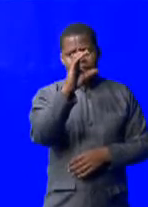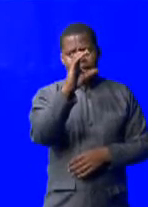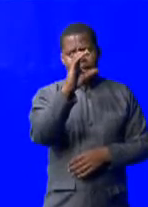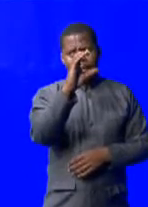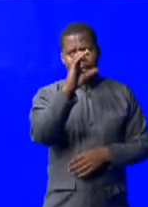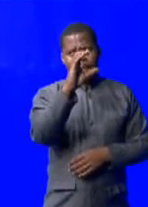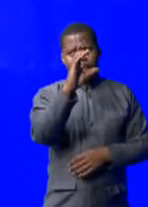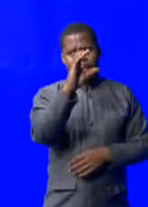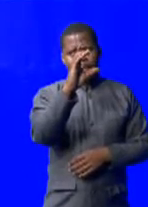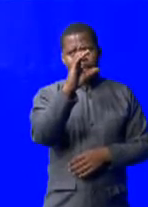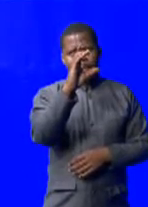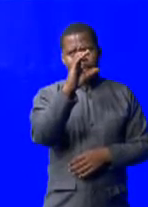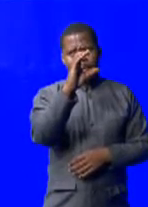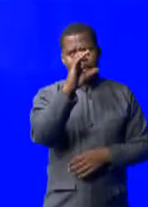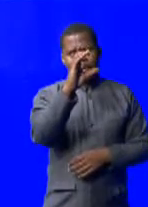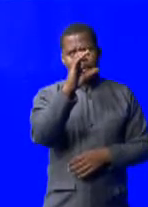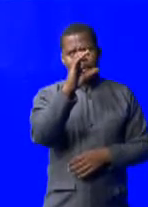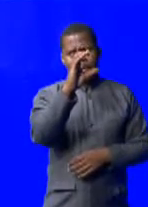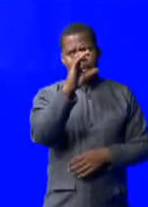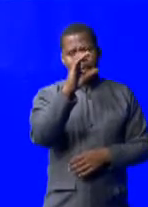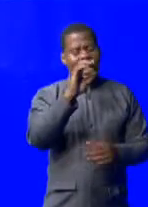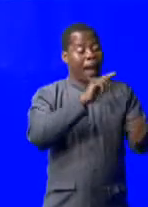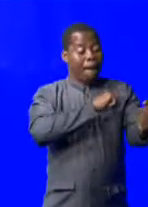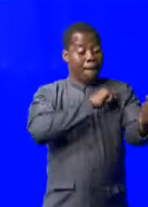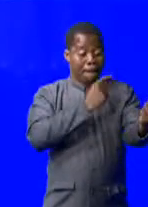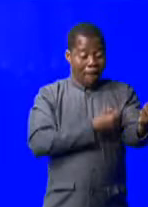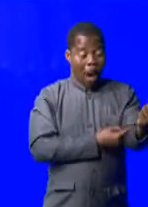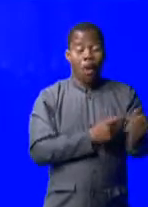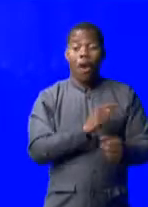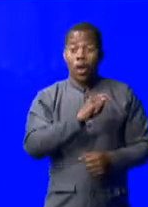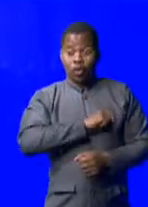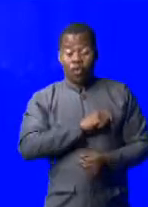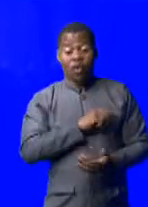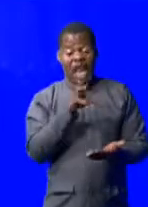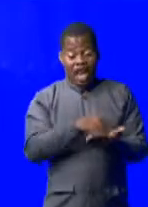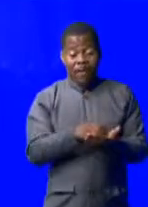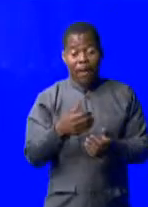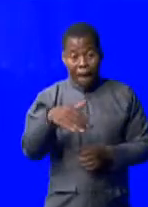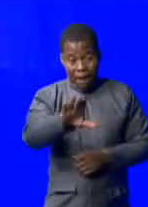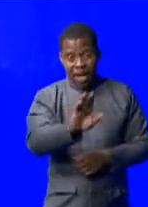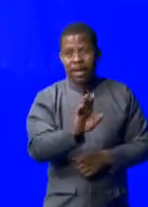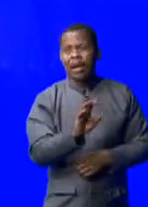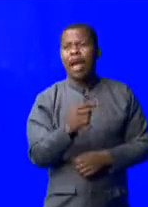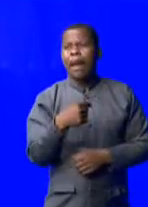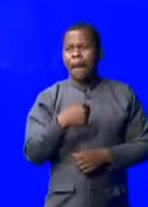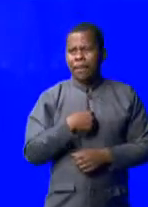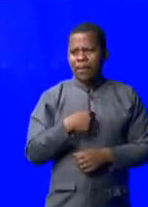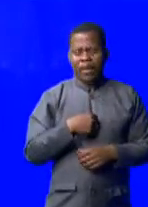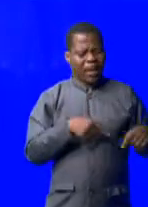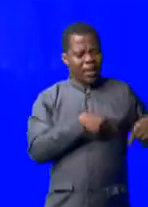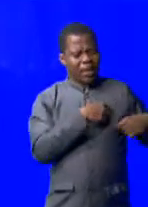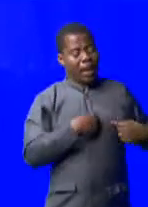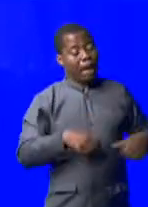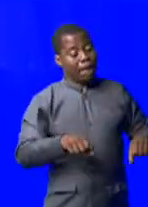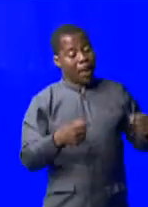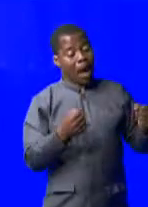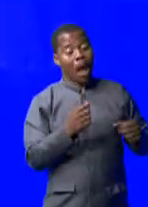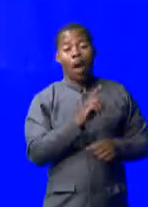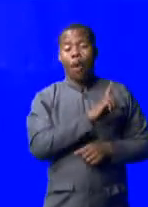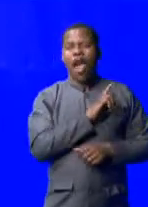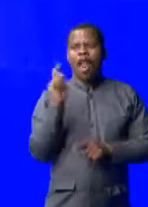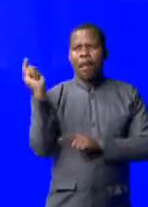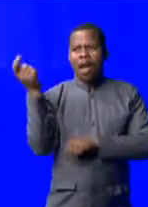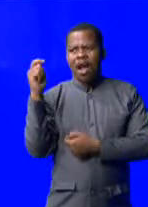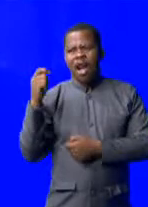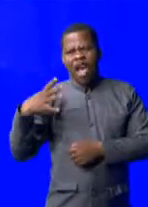silo sikhulu angavele abe ngiwo sibili silo sikhulu kungijumatile nje la silo sikhulu ngoba sibuka intuthuko sinele emakhaya uve lwesinye